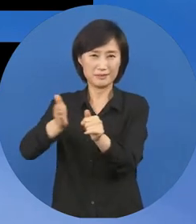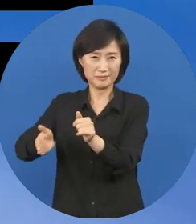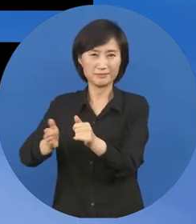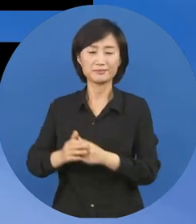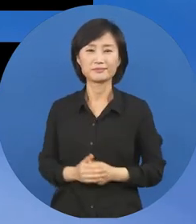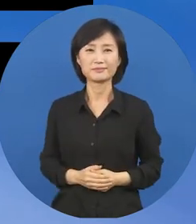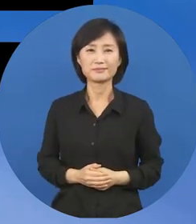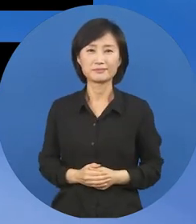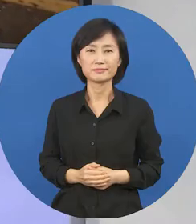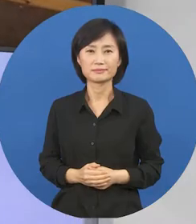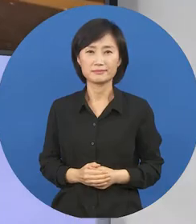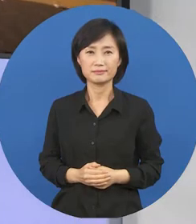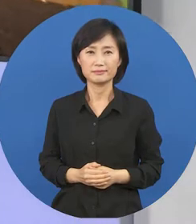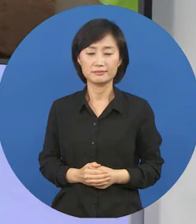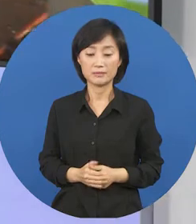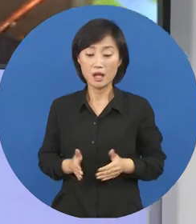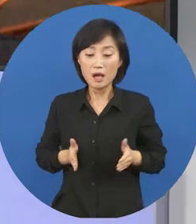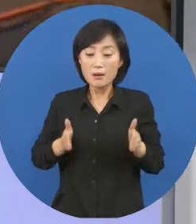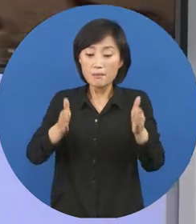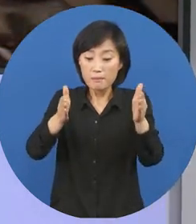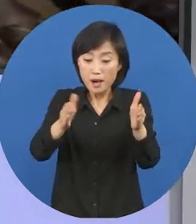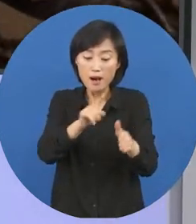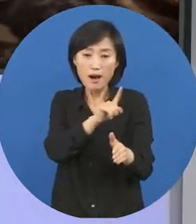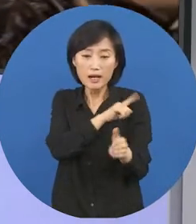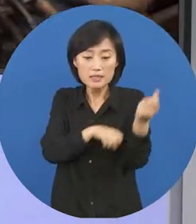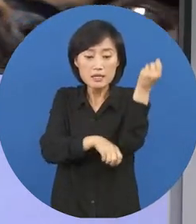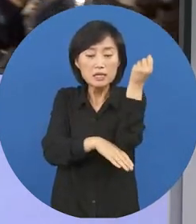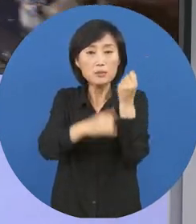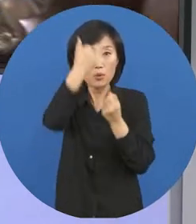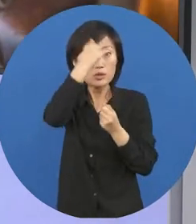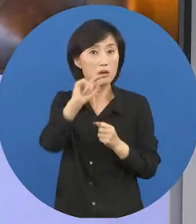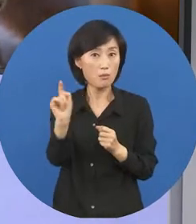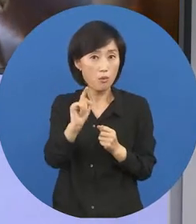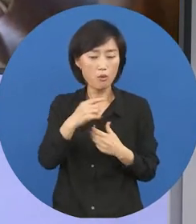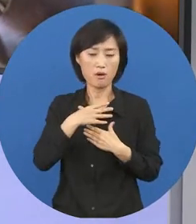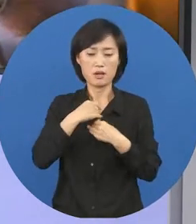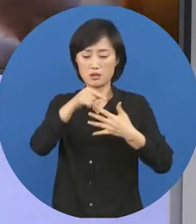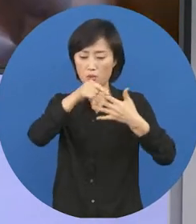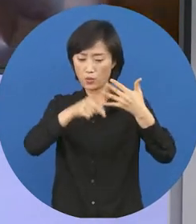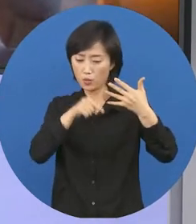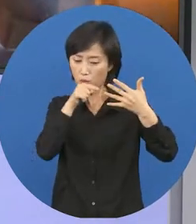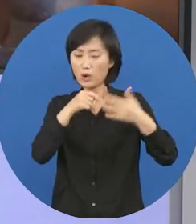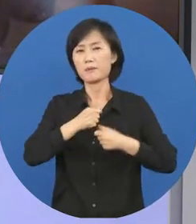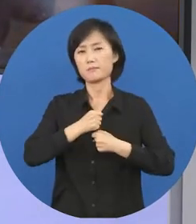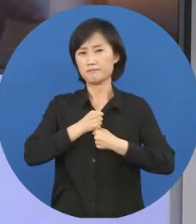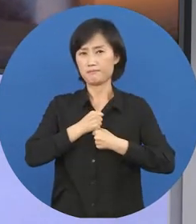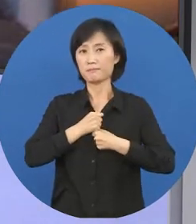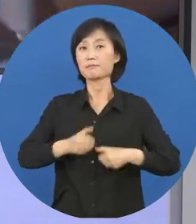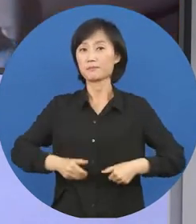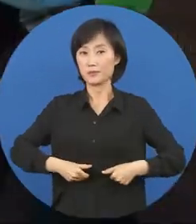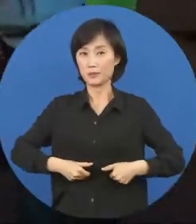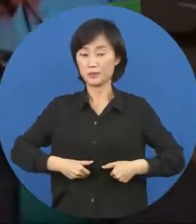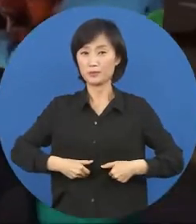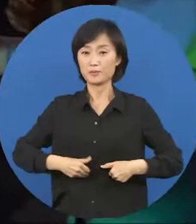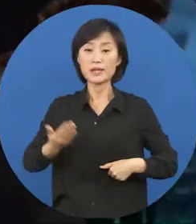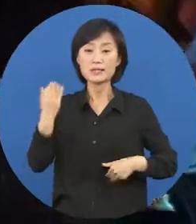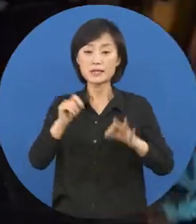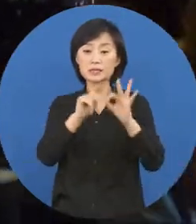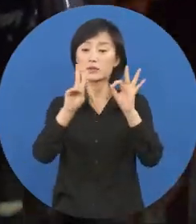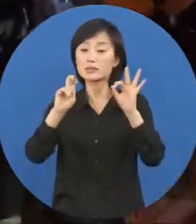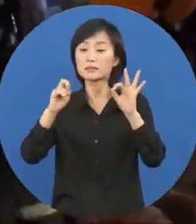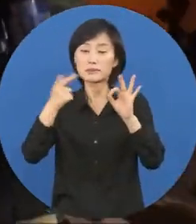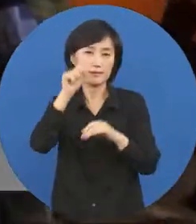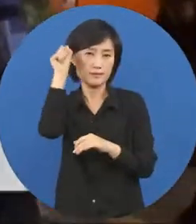좋습니다 도로에서의 가장 기본적인 이해는 바로 안전수칙을 지키는 것입니다 지난